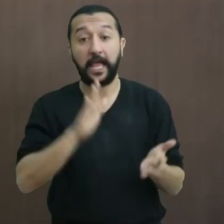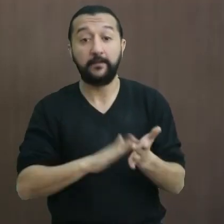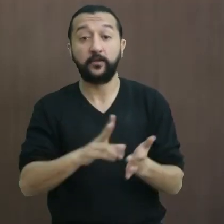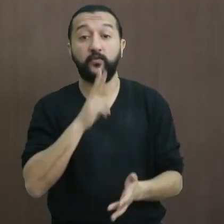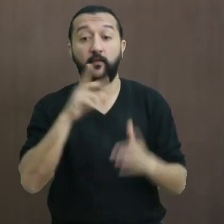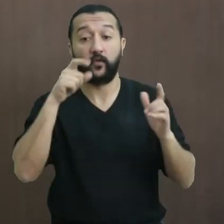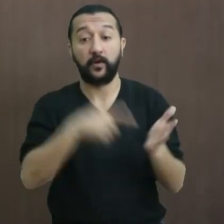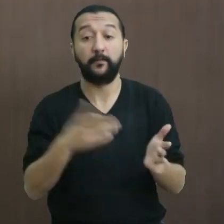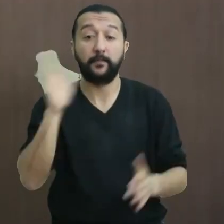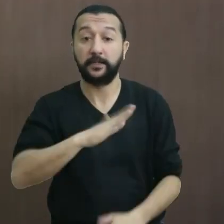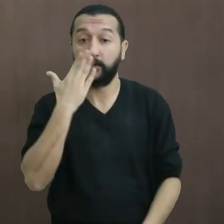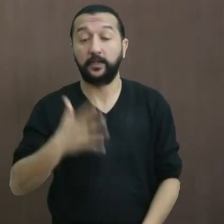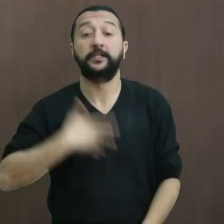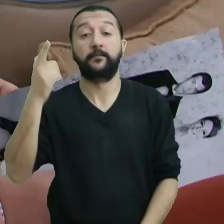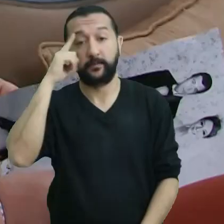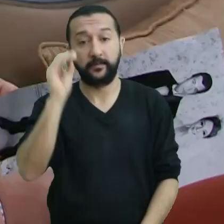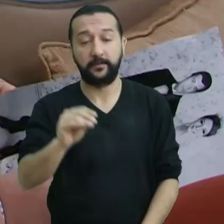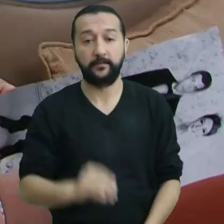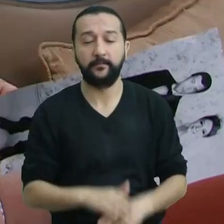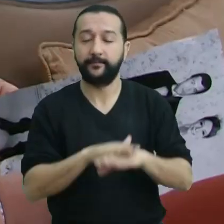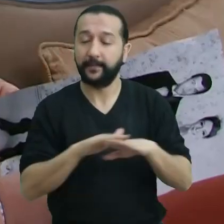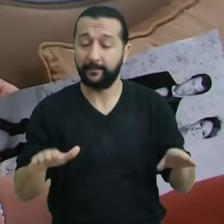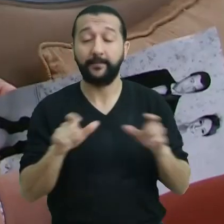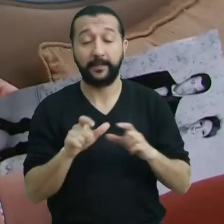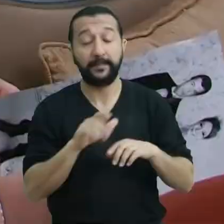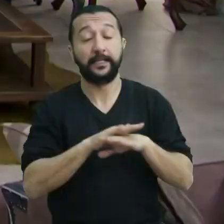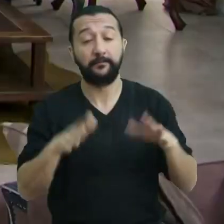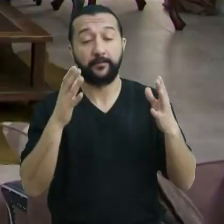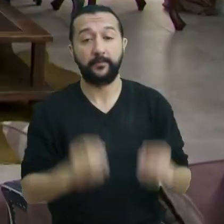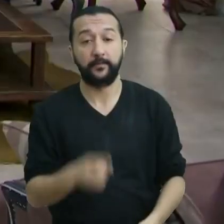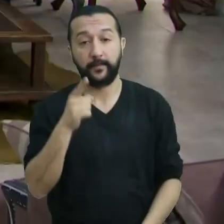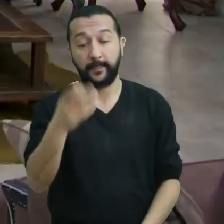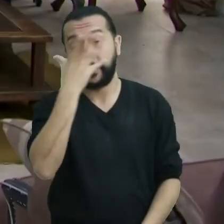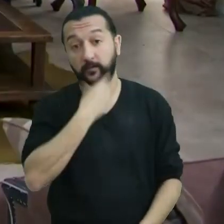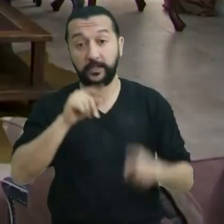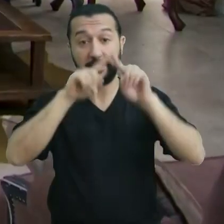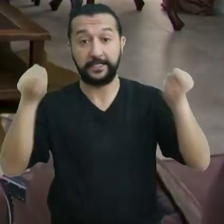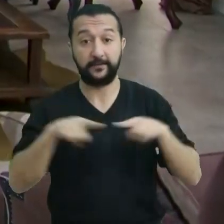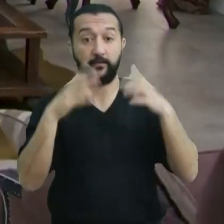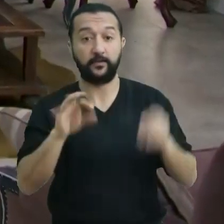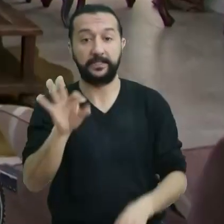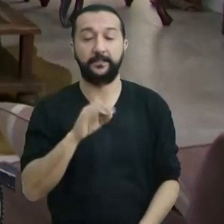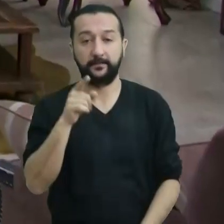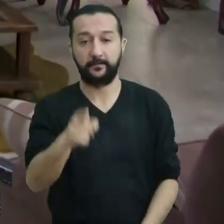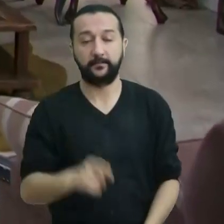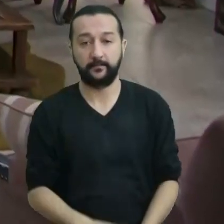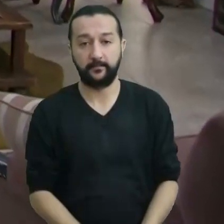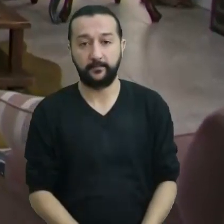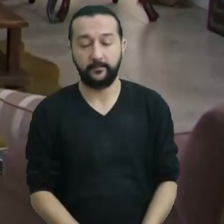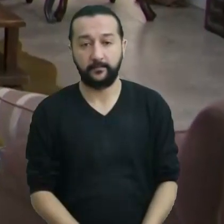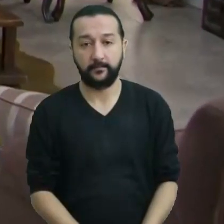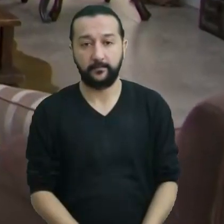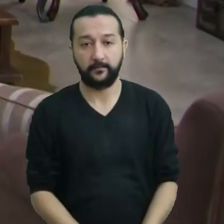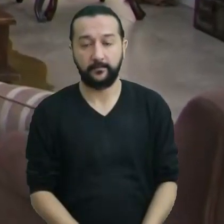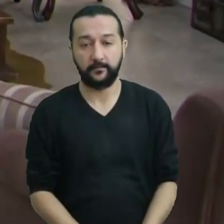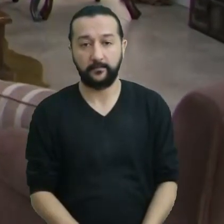elimizde kalan tek fotoğraf, başına bir şey gelsin istemiyorum. Tamam Serpil, tamam. Güzel bir çerçeve seç. Gri kumaş pantolon ve dantelli